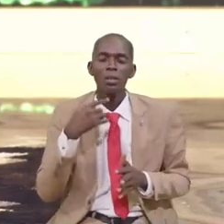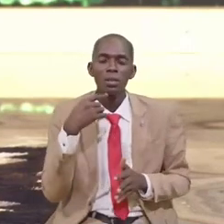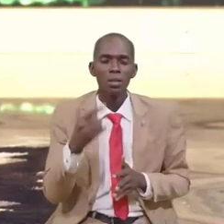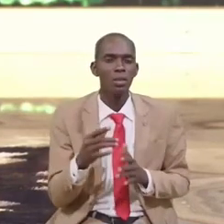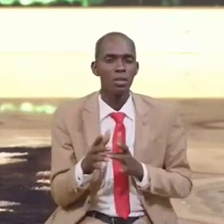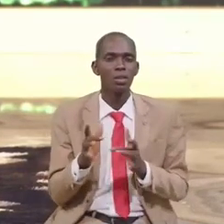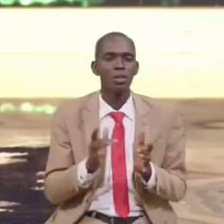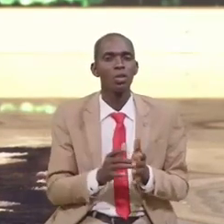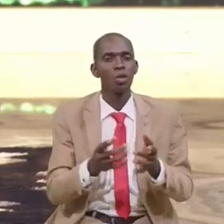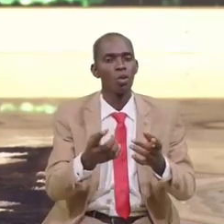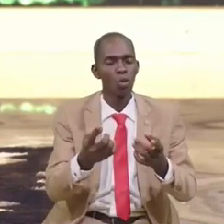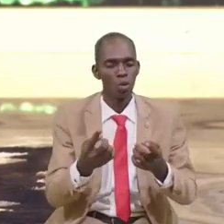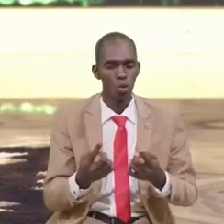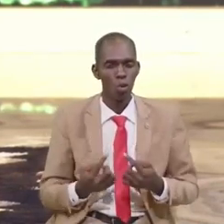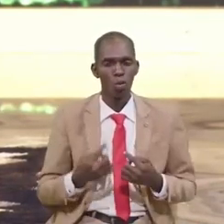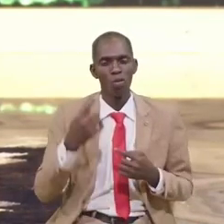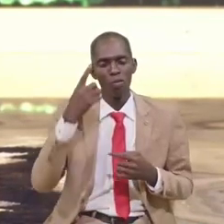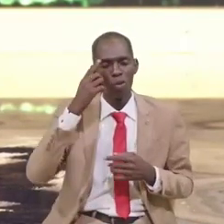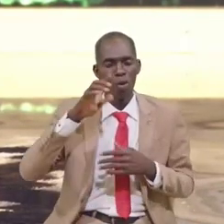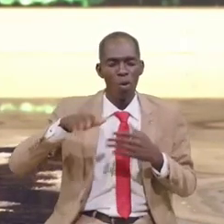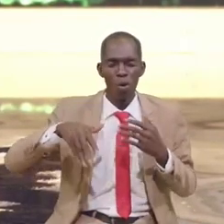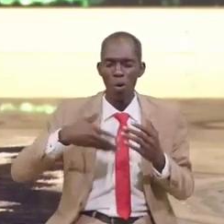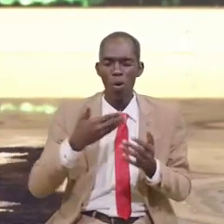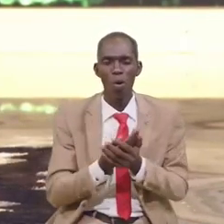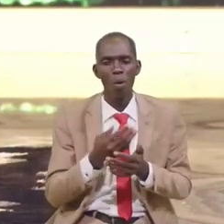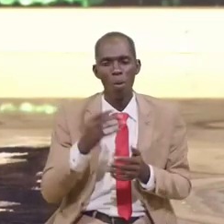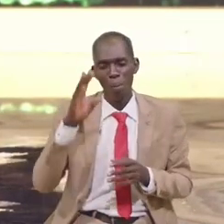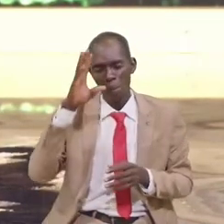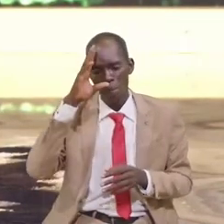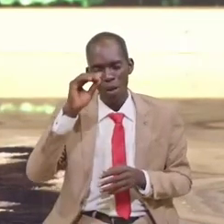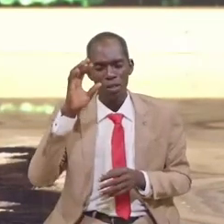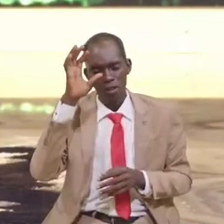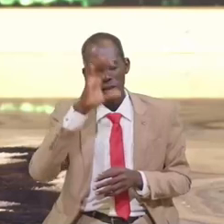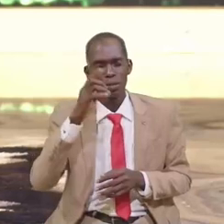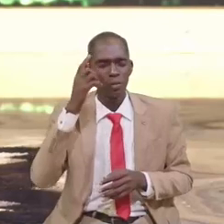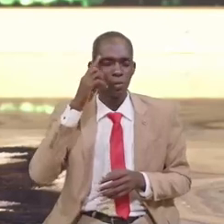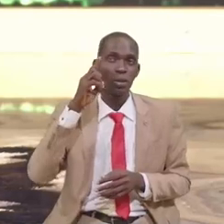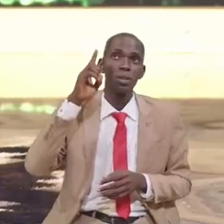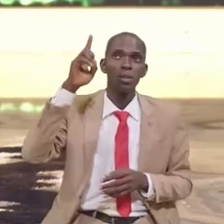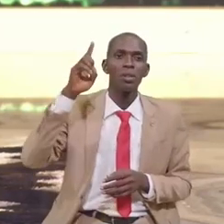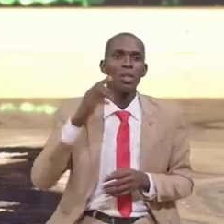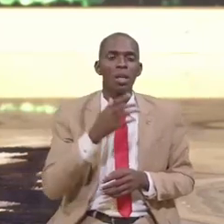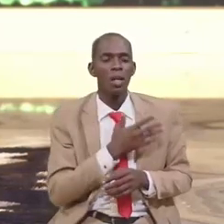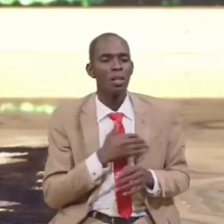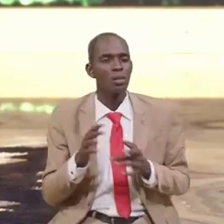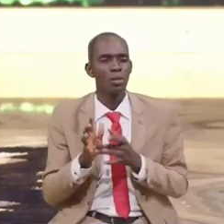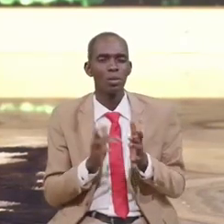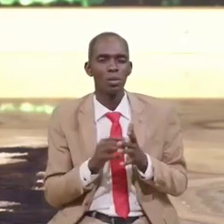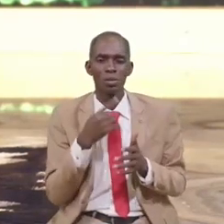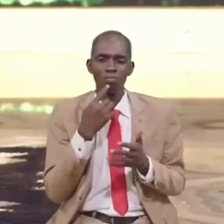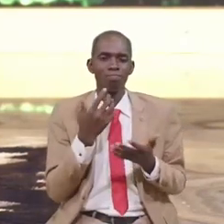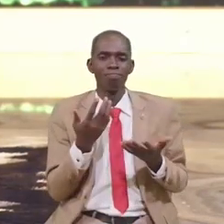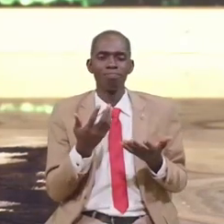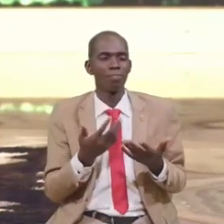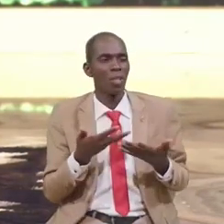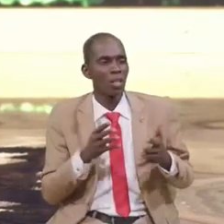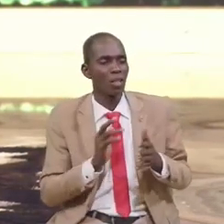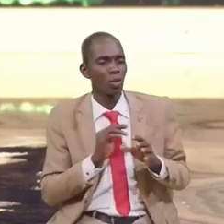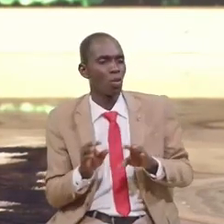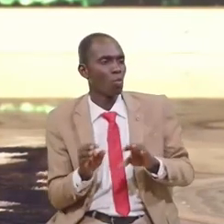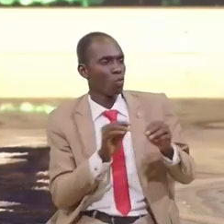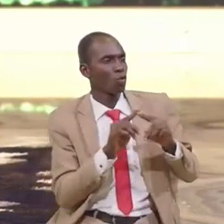tous te cherchent. Il leur répondit, allons ailleurs dans les bourgades voisines, afin